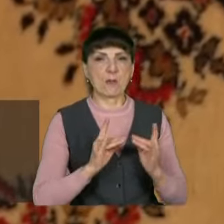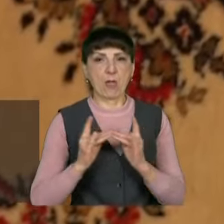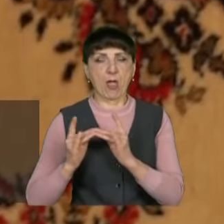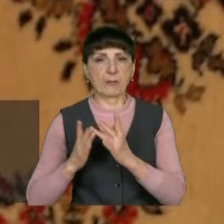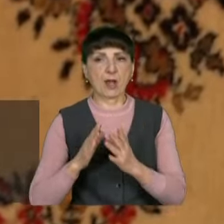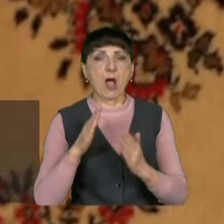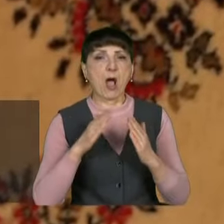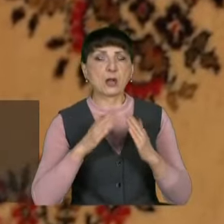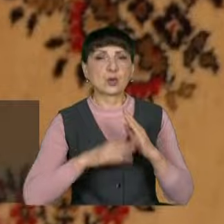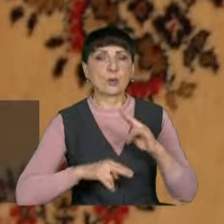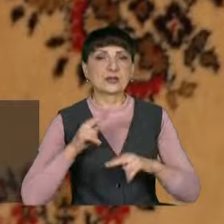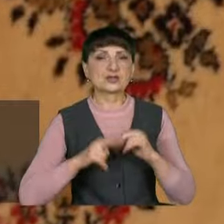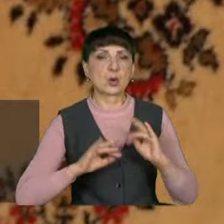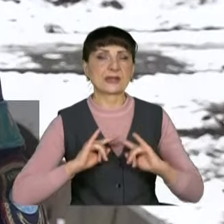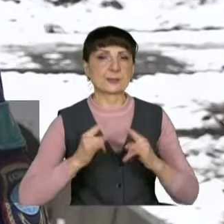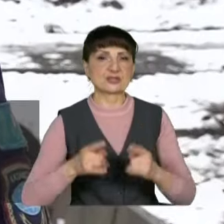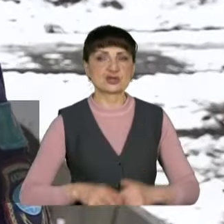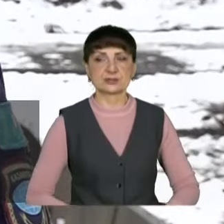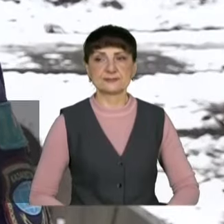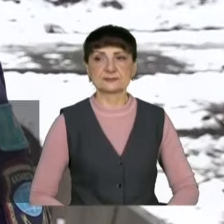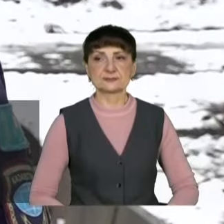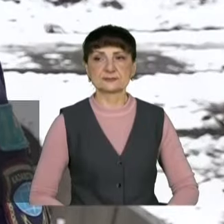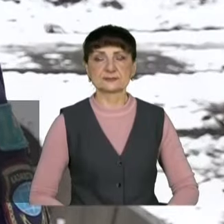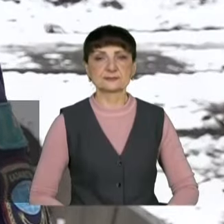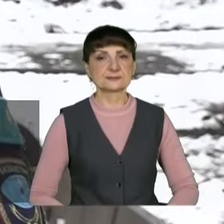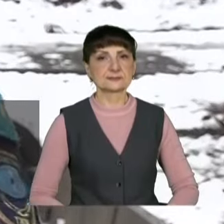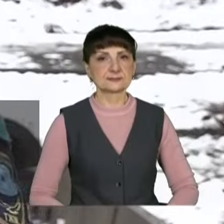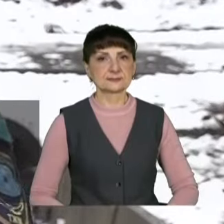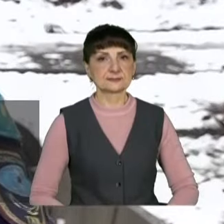дом в основном построен из кирпича.